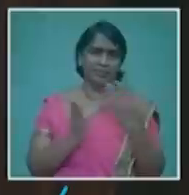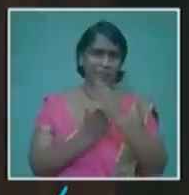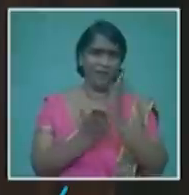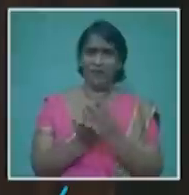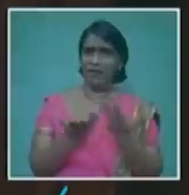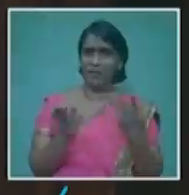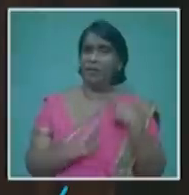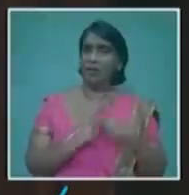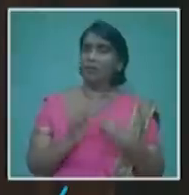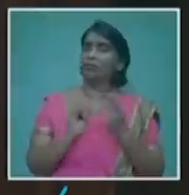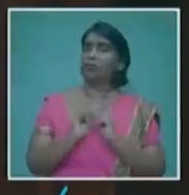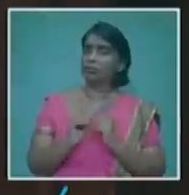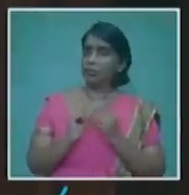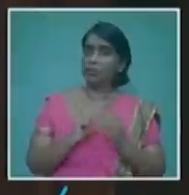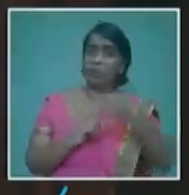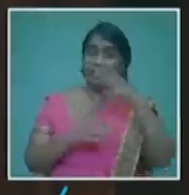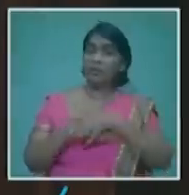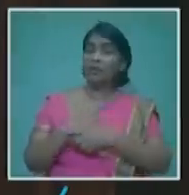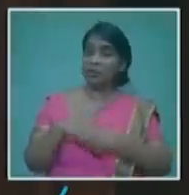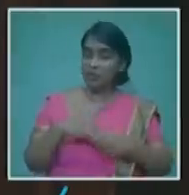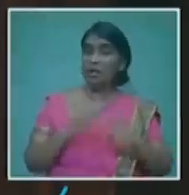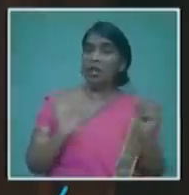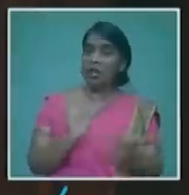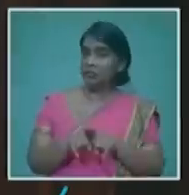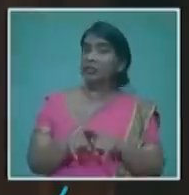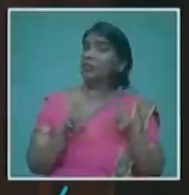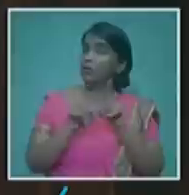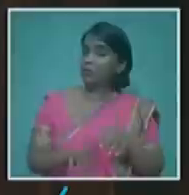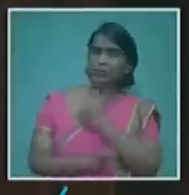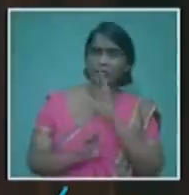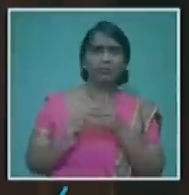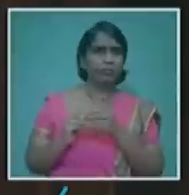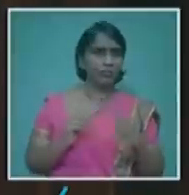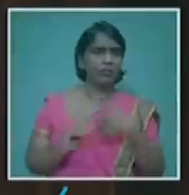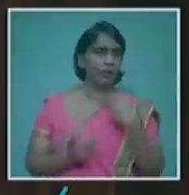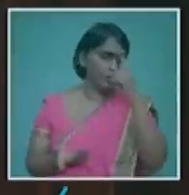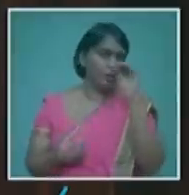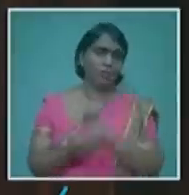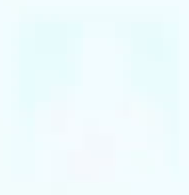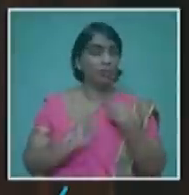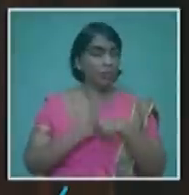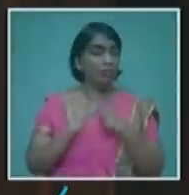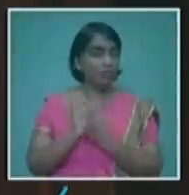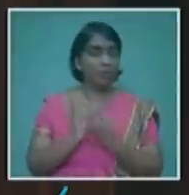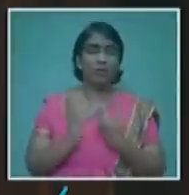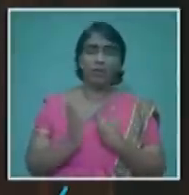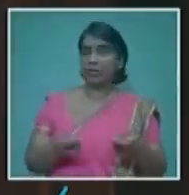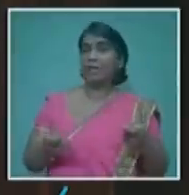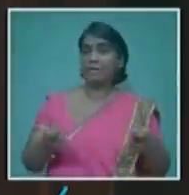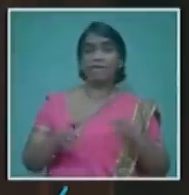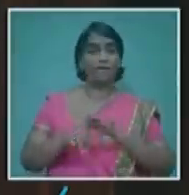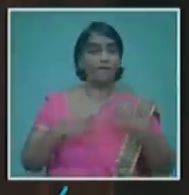රටේ ඒකීයභාවය ආරක්ෂා කරන සිංහල ජාතිය ලක්ෂ ගණන් දීපුදුවා කැපවීම කළා. අපි ආරක්ෂකව ඒකීයභාවය අපි තැටියක